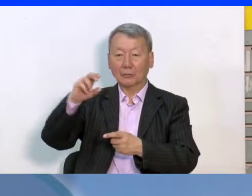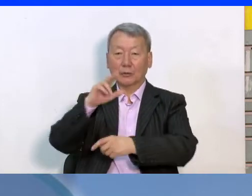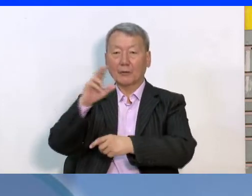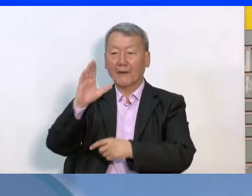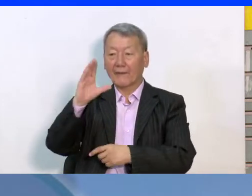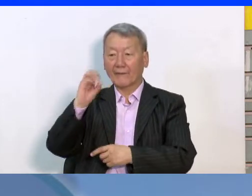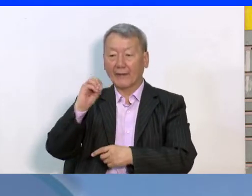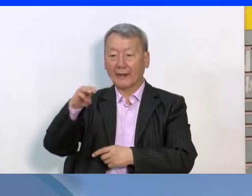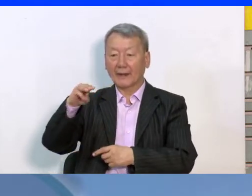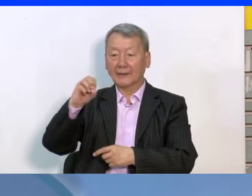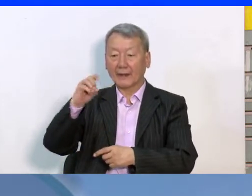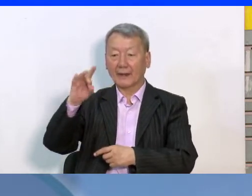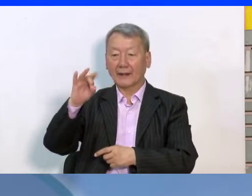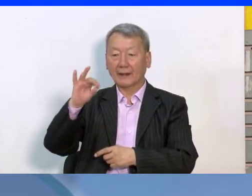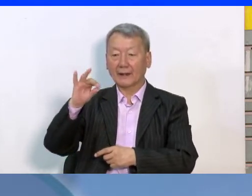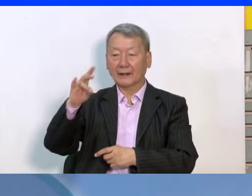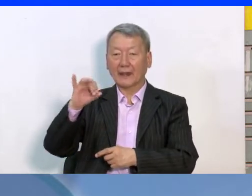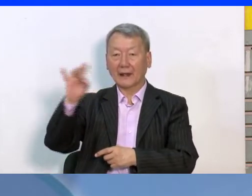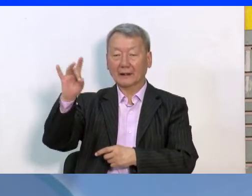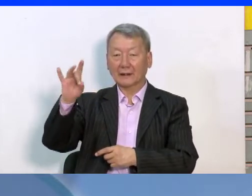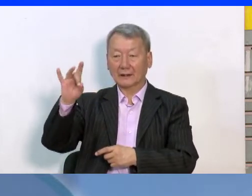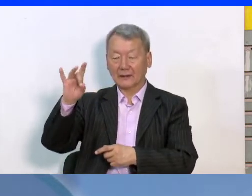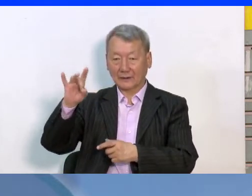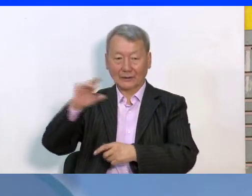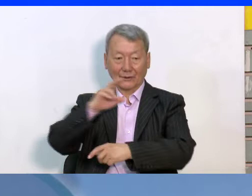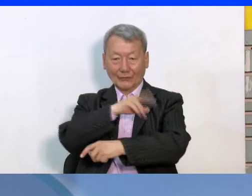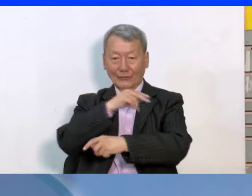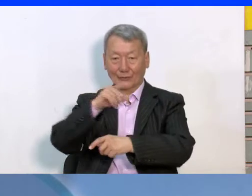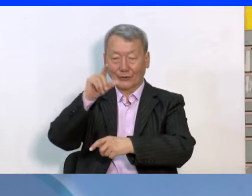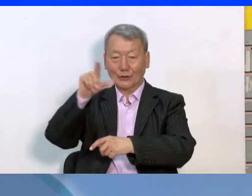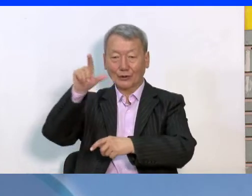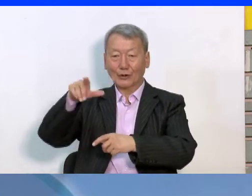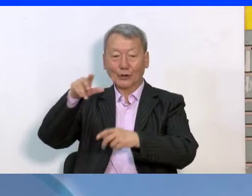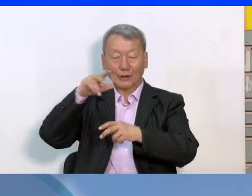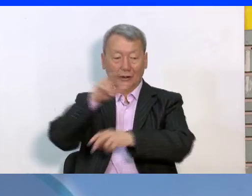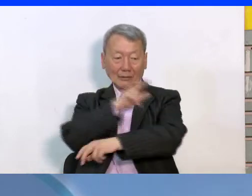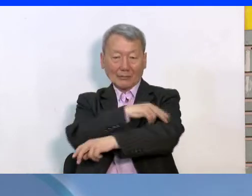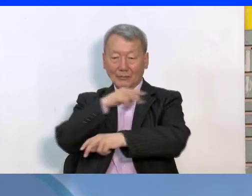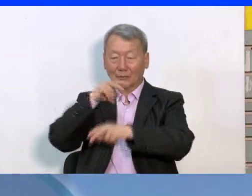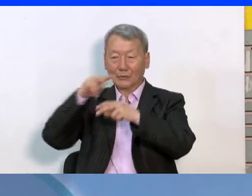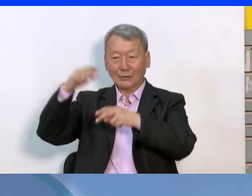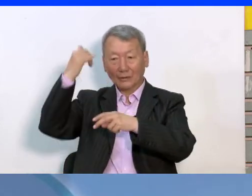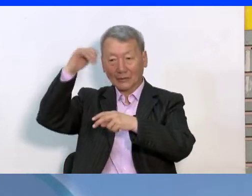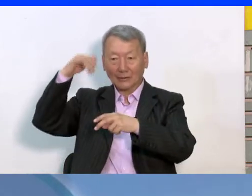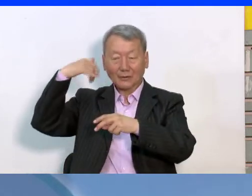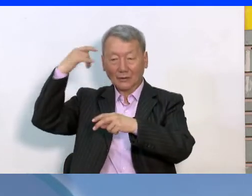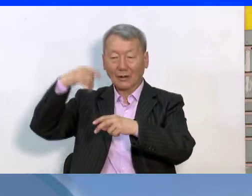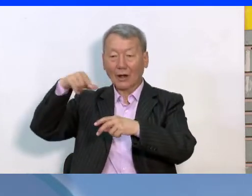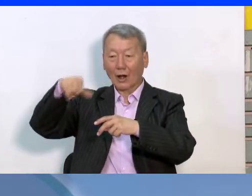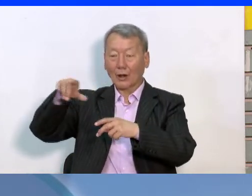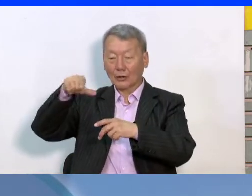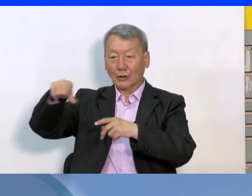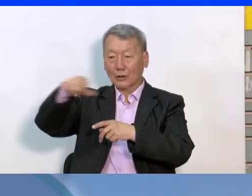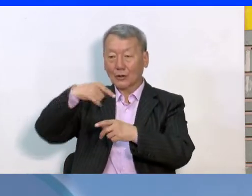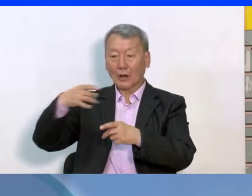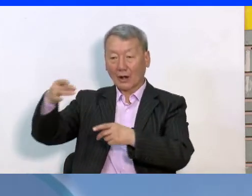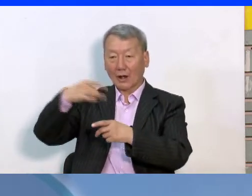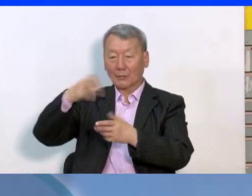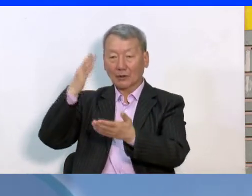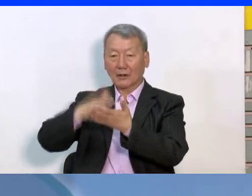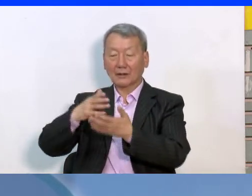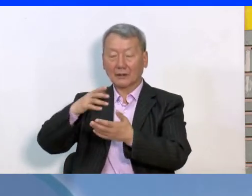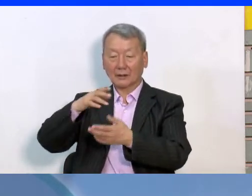ветеринардык шарттарга ылайык алып келинген күнү атайын райондук комиссия бар, ветслужба